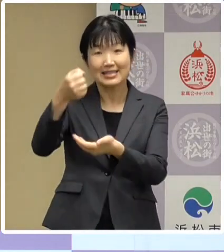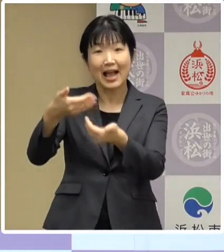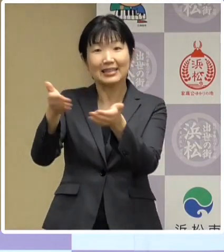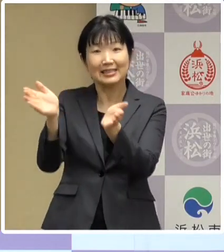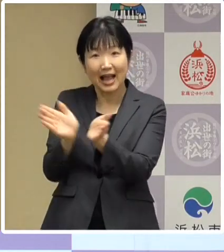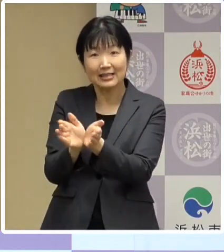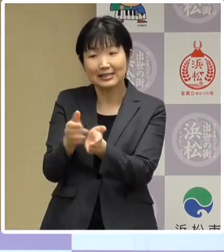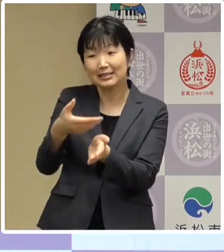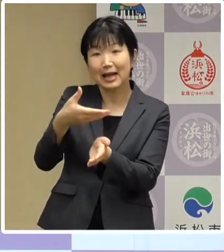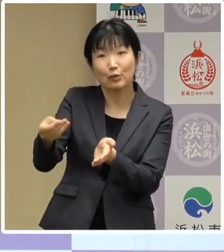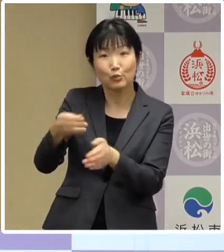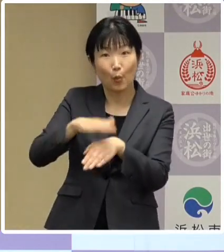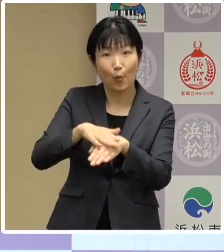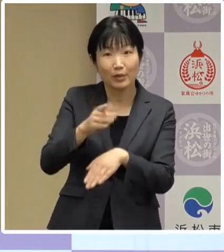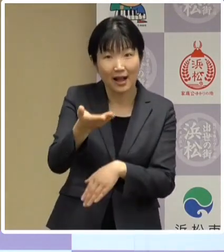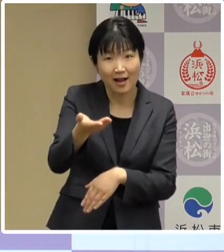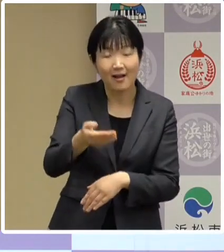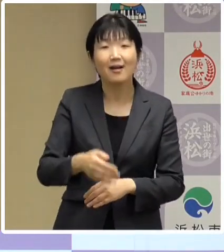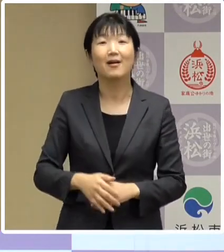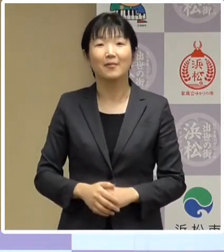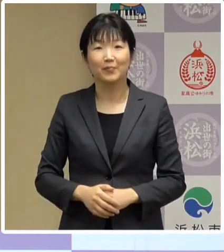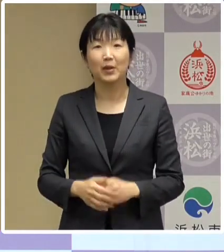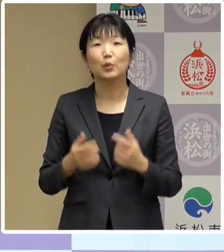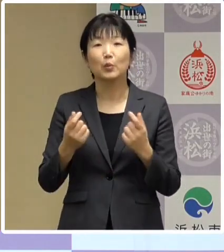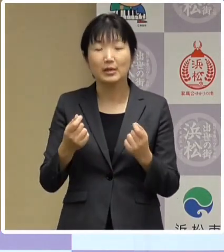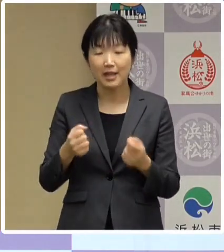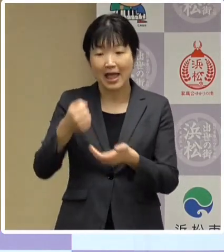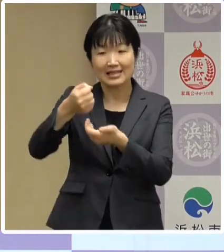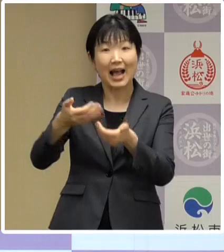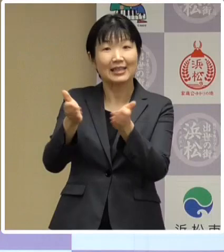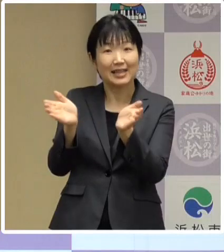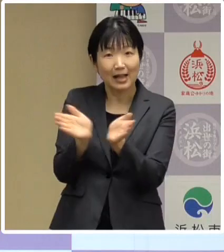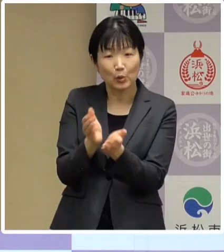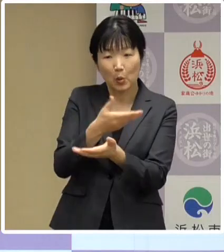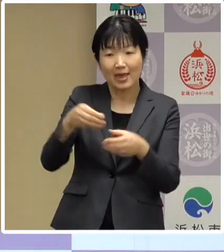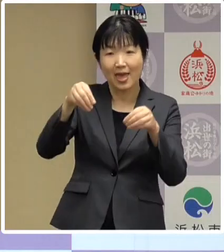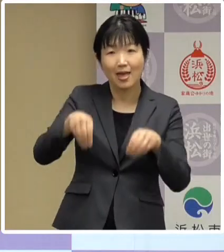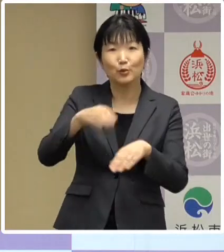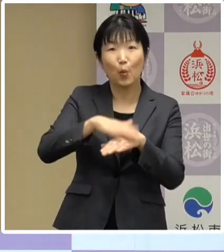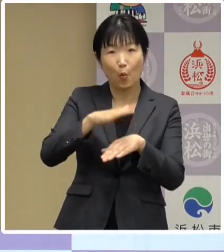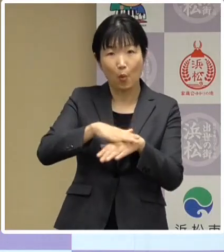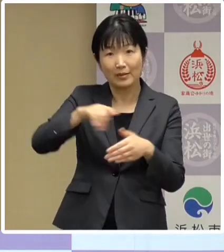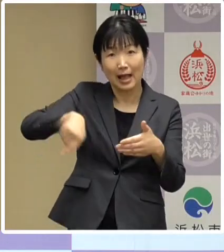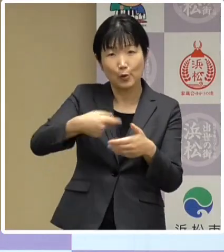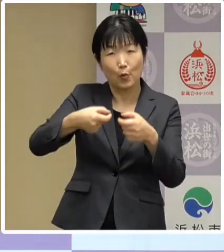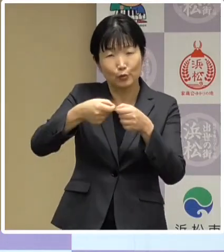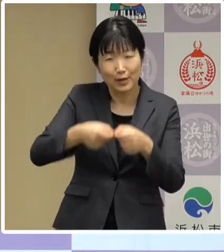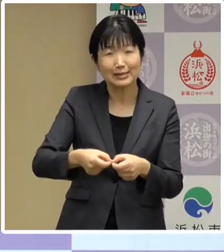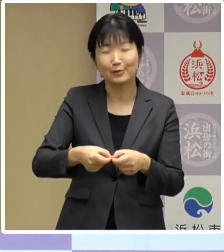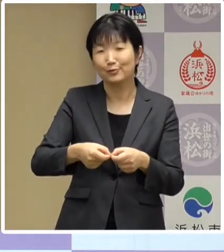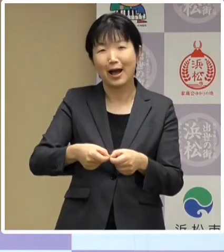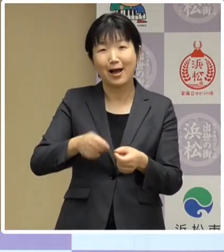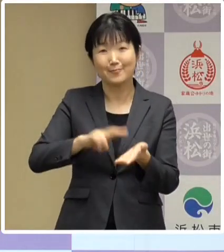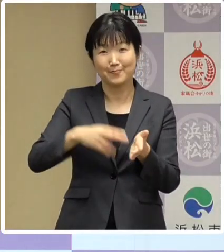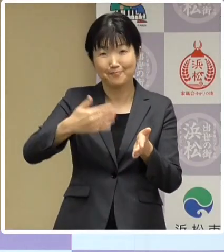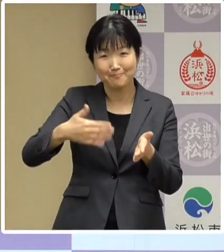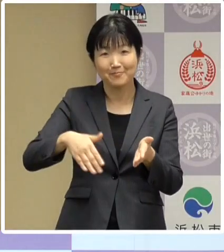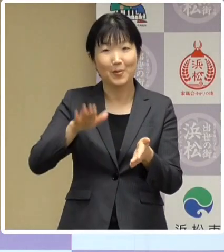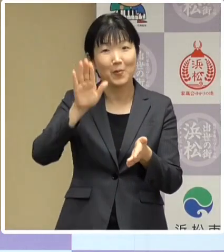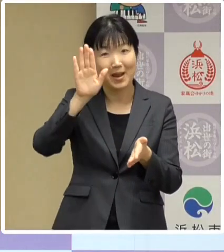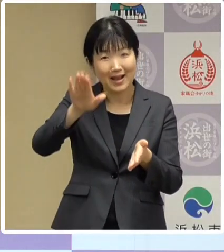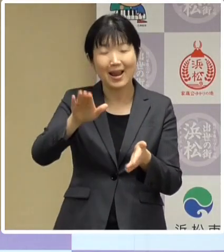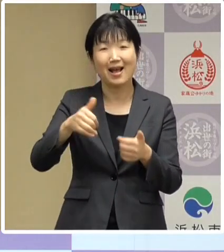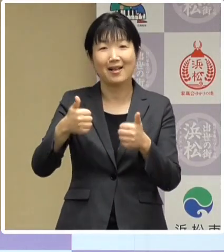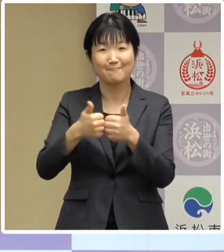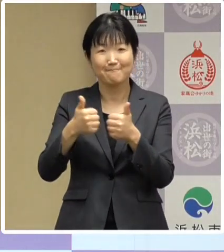ですね、そのどういう財団と契約をしていくかとか、その仕組みについてはこれから具体的な検討をしていくことになり